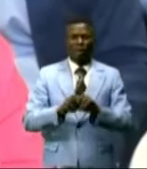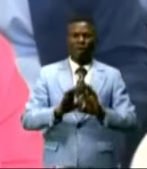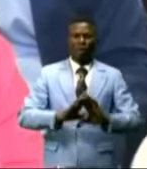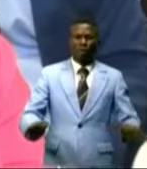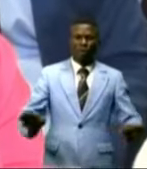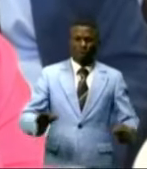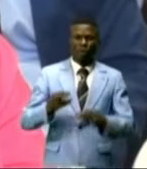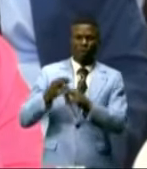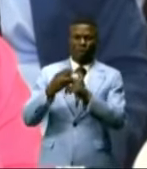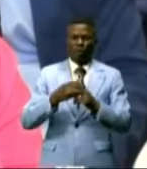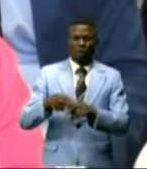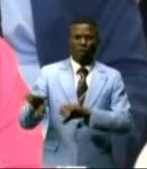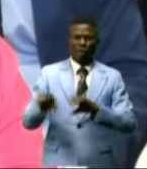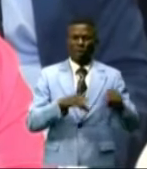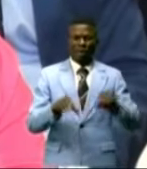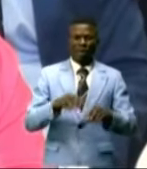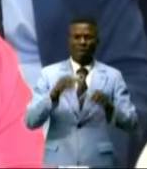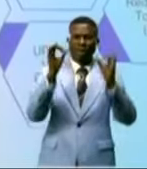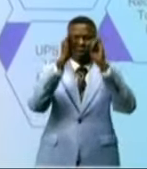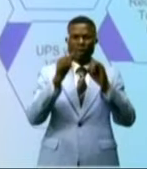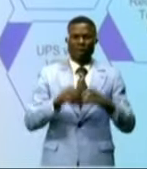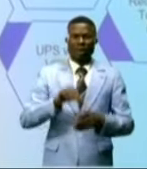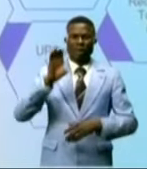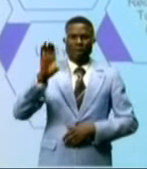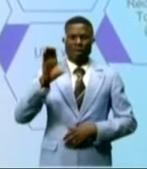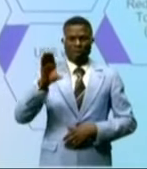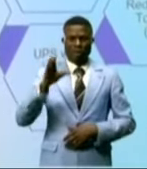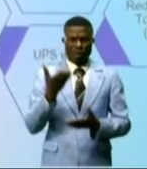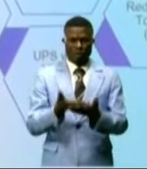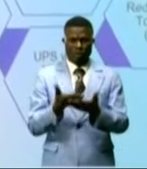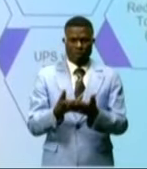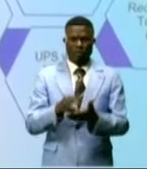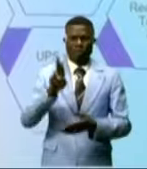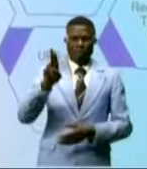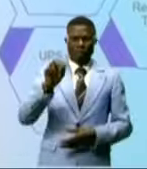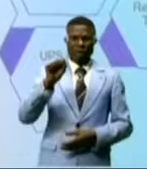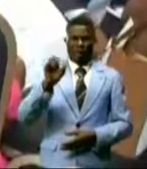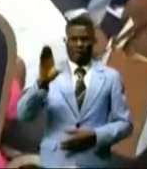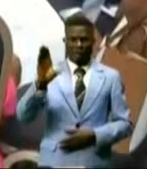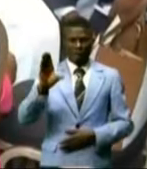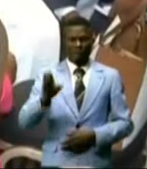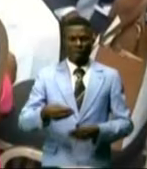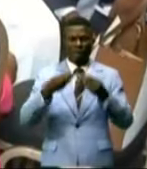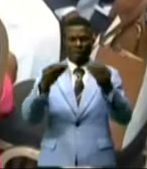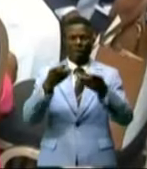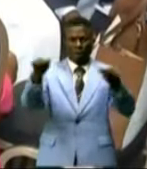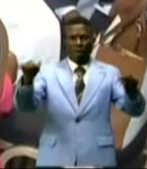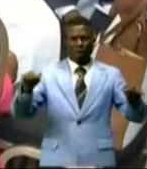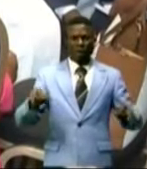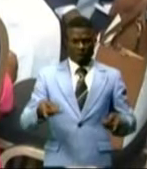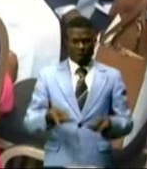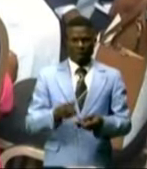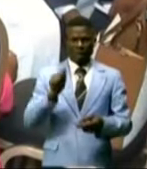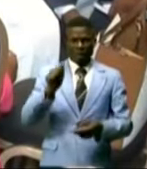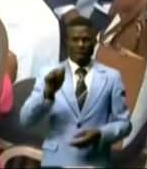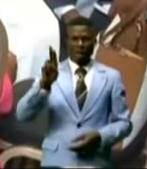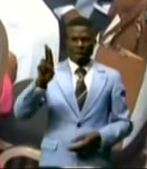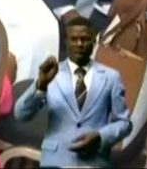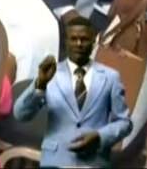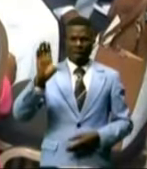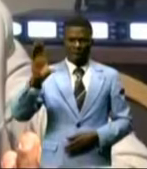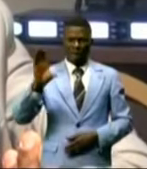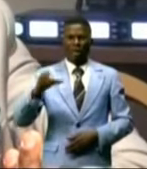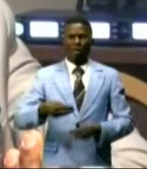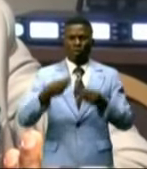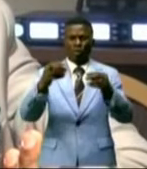de sécurisation des activités numériques comme le e-banking. Raxio offre la colocation d'espaces à rack avec fourniture